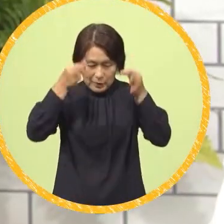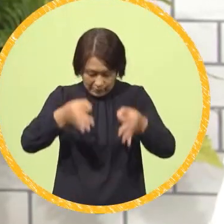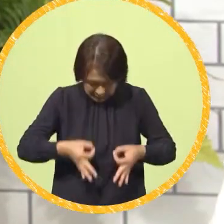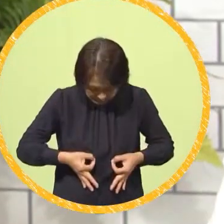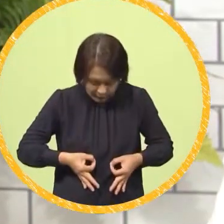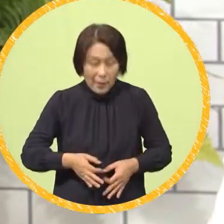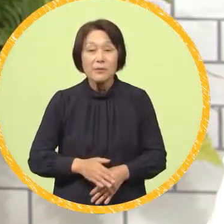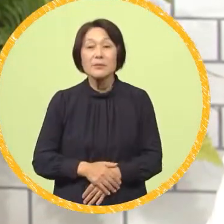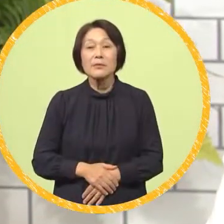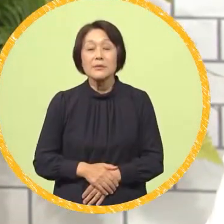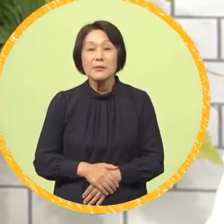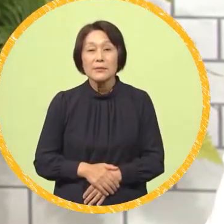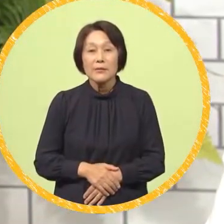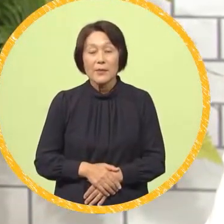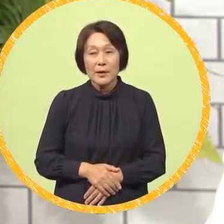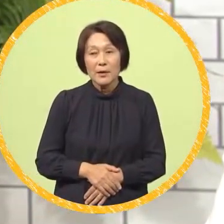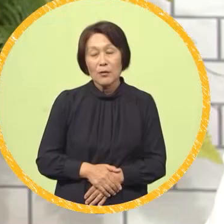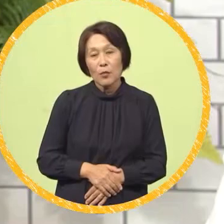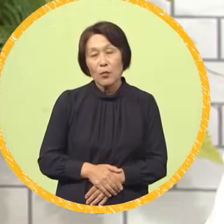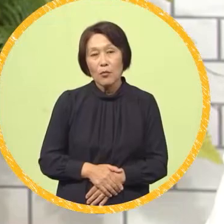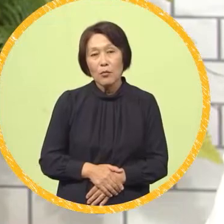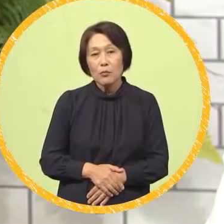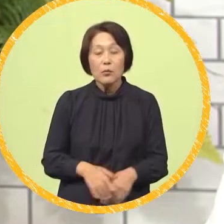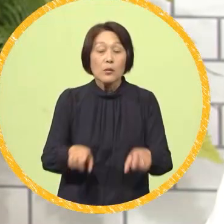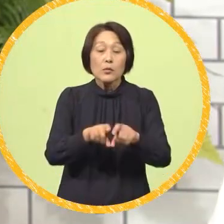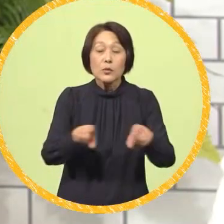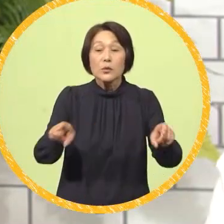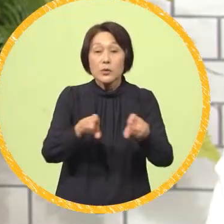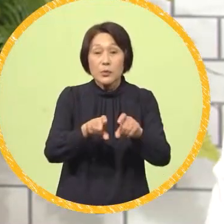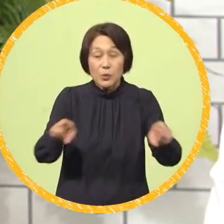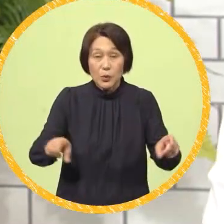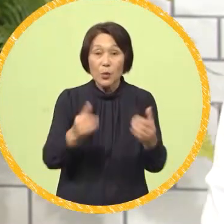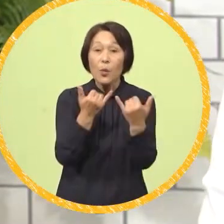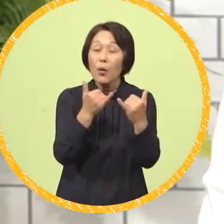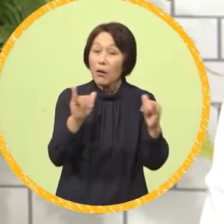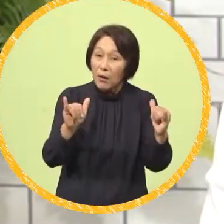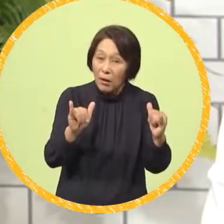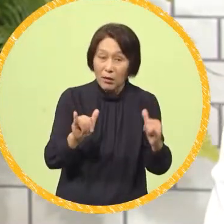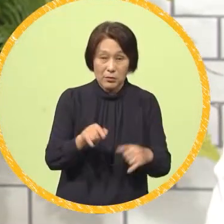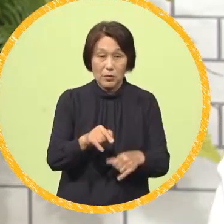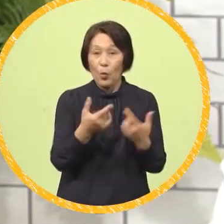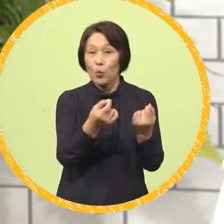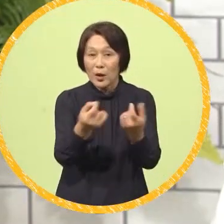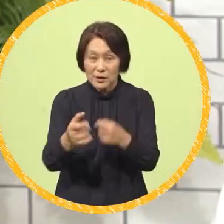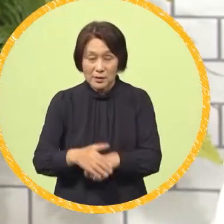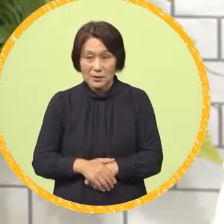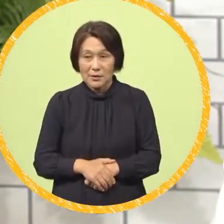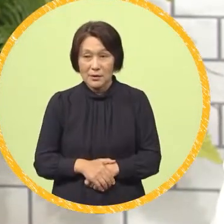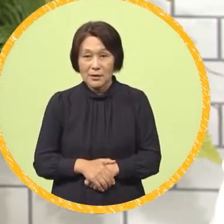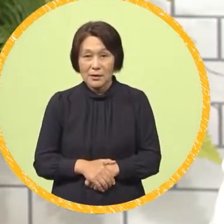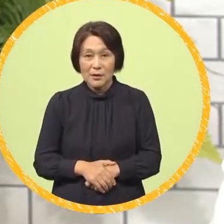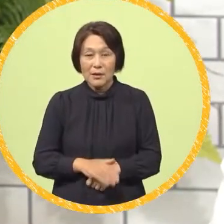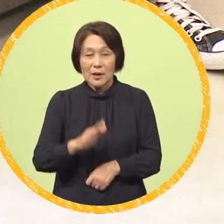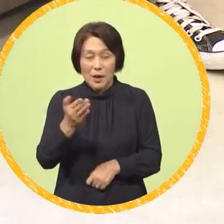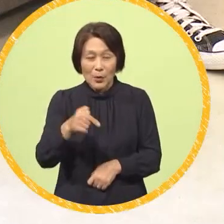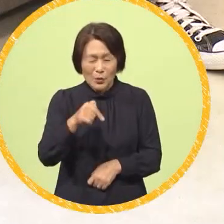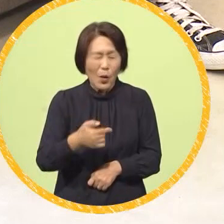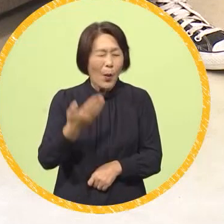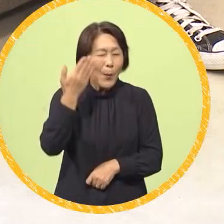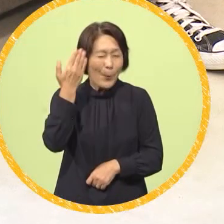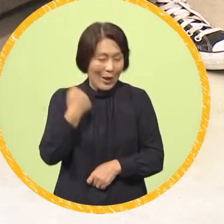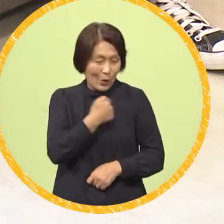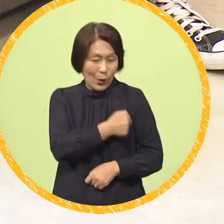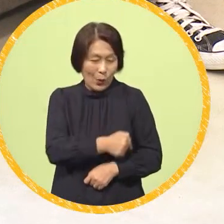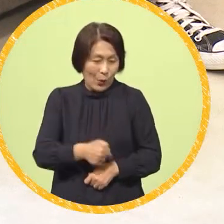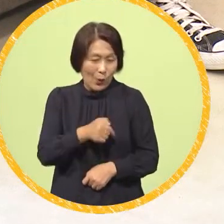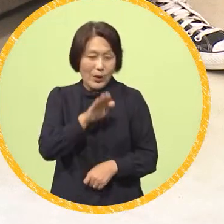って、まあこういう言い方をするのなんですけれども、普通の方々ですよね。なんかそれだけにその時の心の